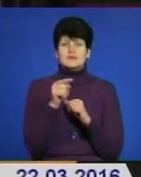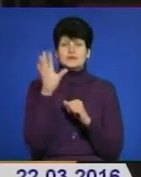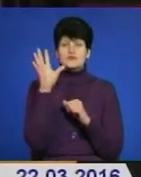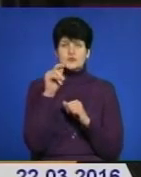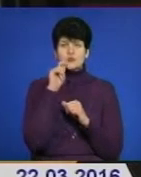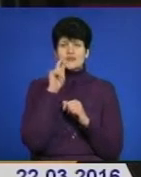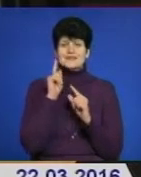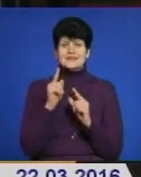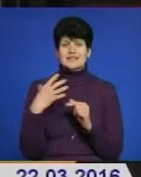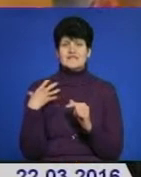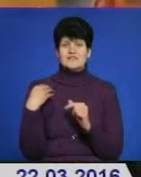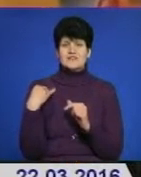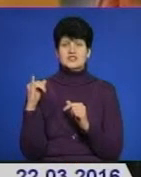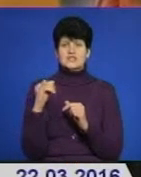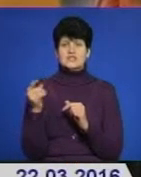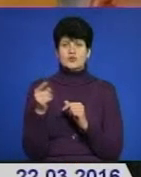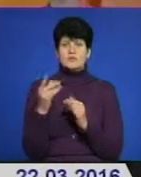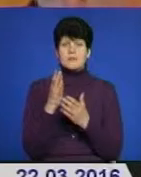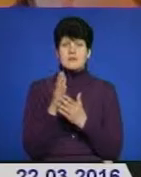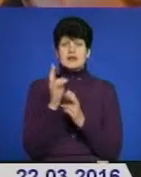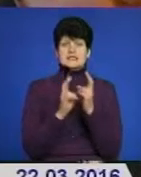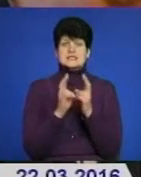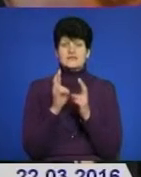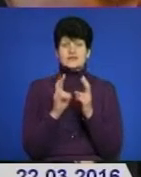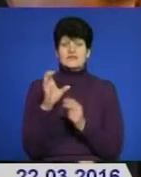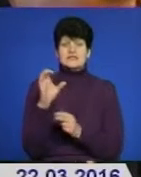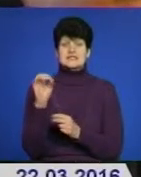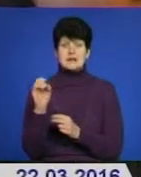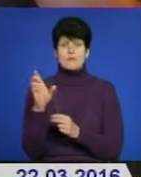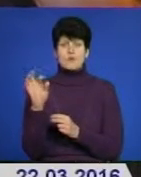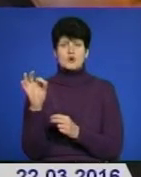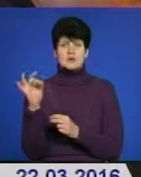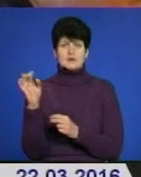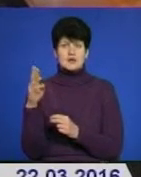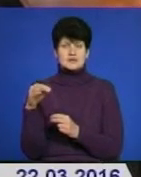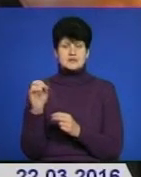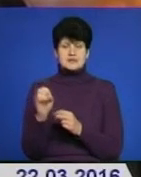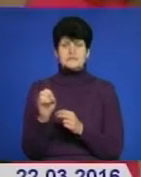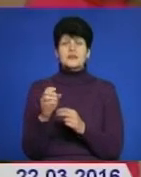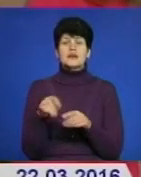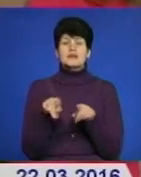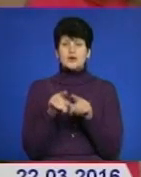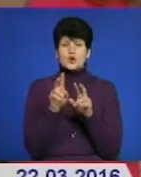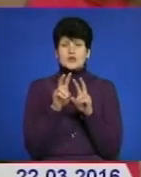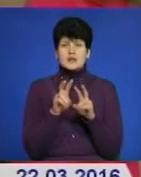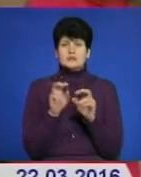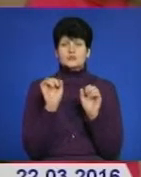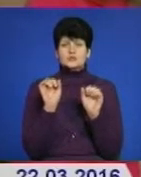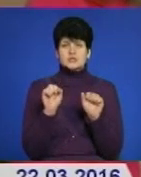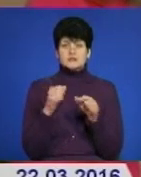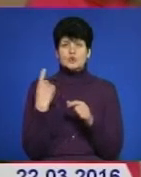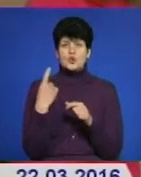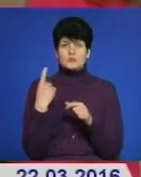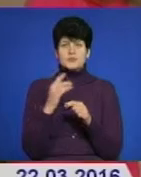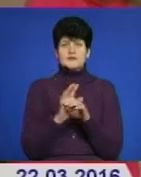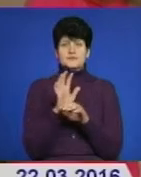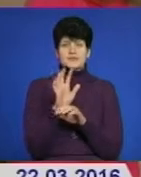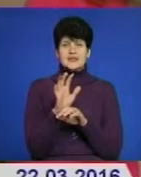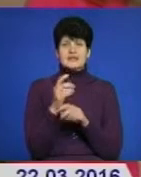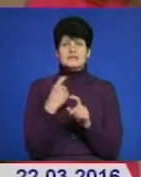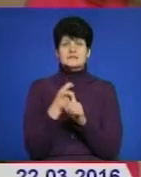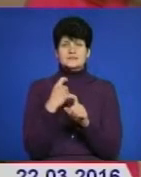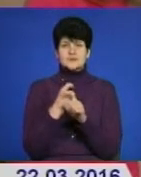лише Львівщина та Тернопільщина мають заводи на кшталт «Себортнетце». Розглянули й потенційні можливості області як експортера спиртової